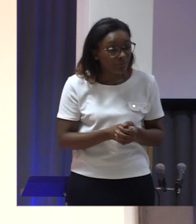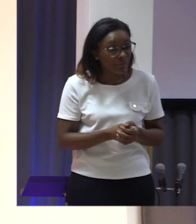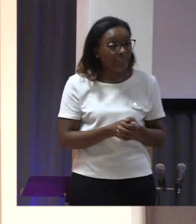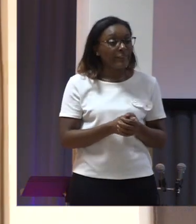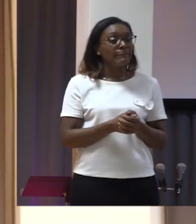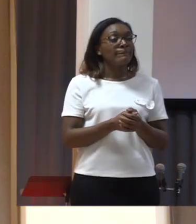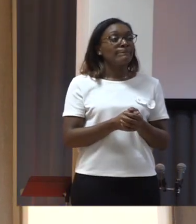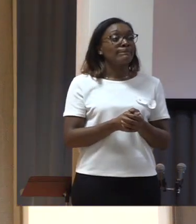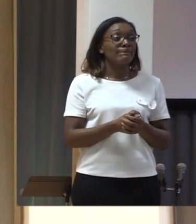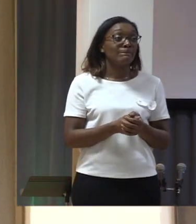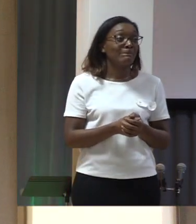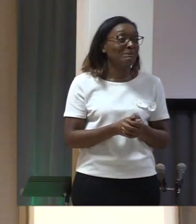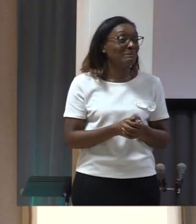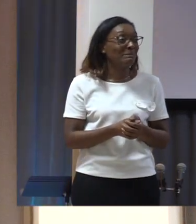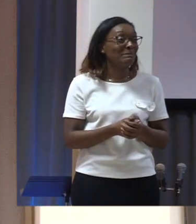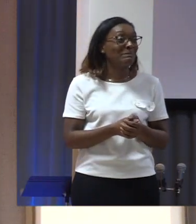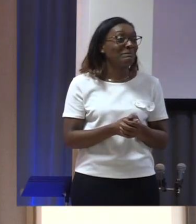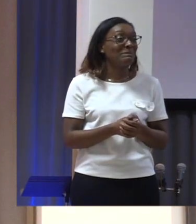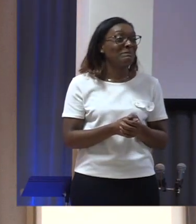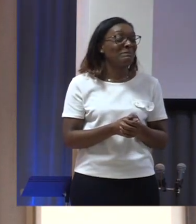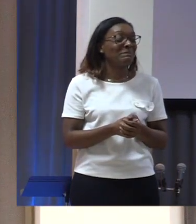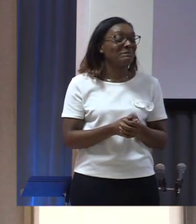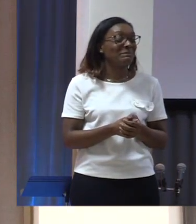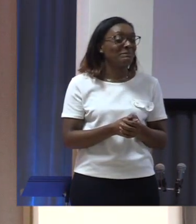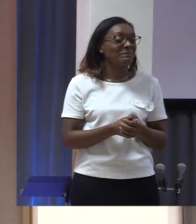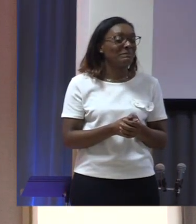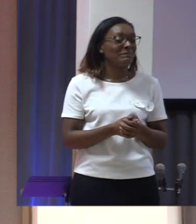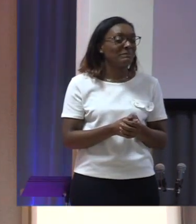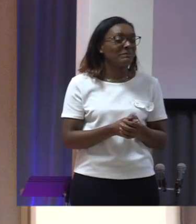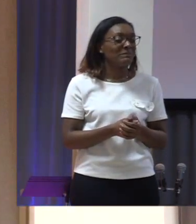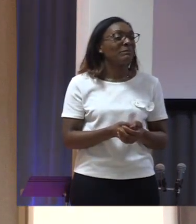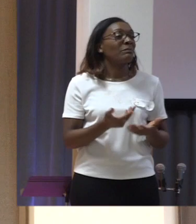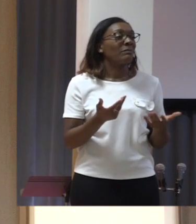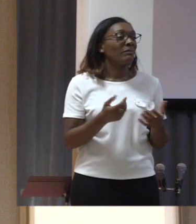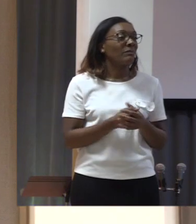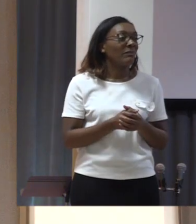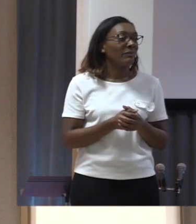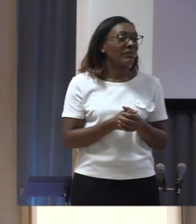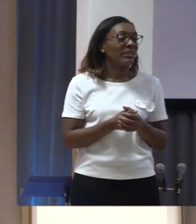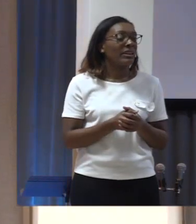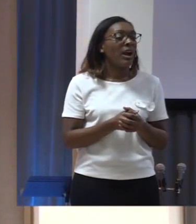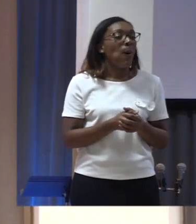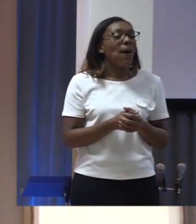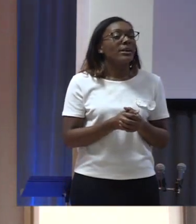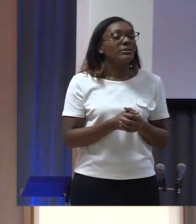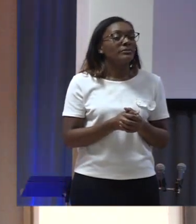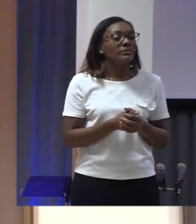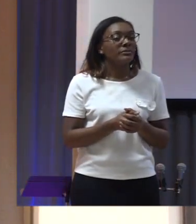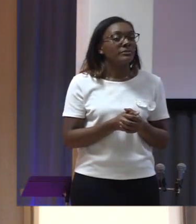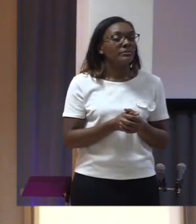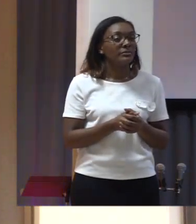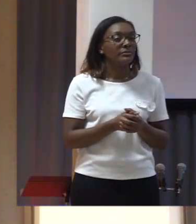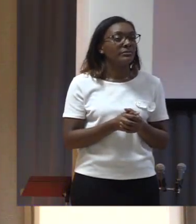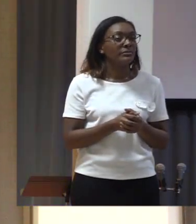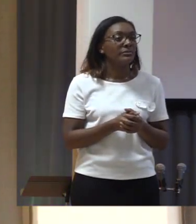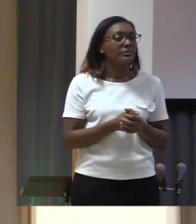des Philistins. Donc les Philistins avaient déjà la royauté, ils avaient déjà un roi. Ils se sont peut-être inspirés